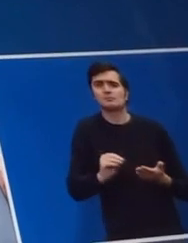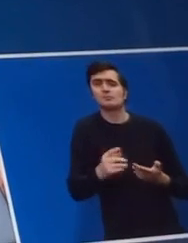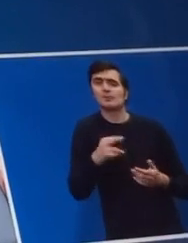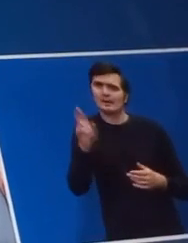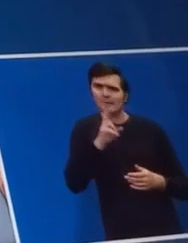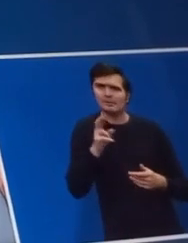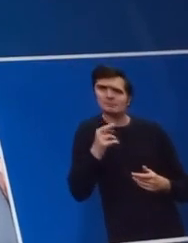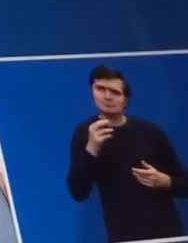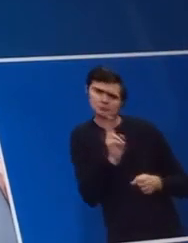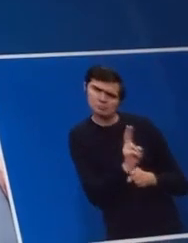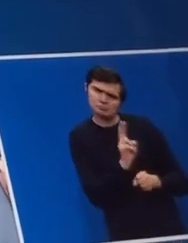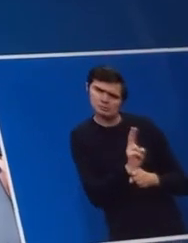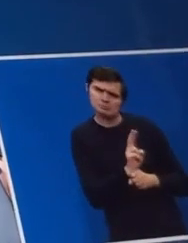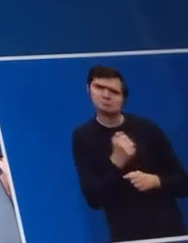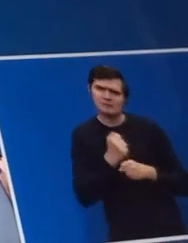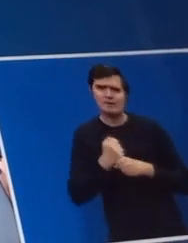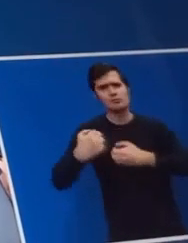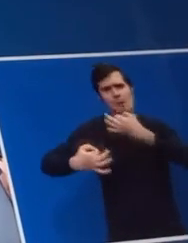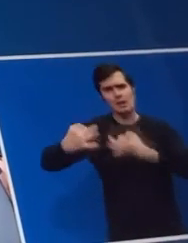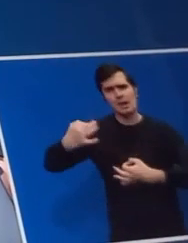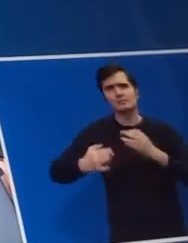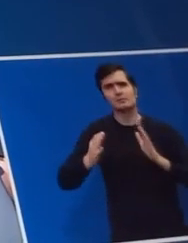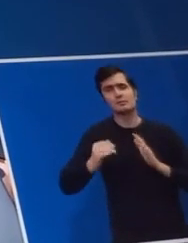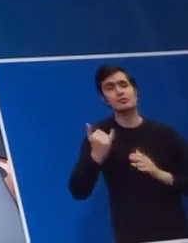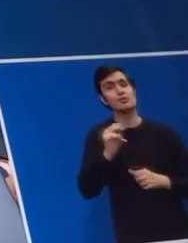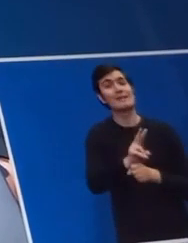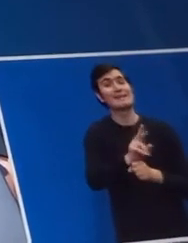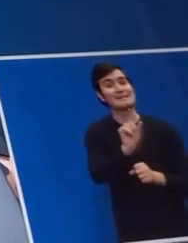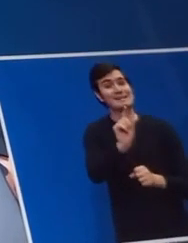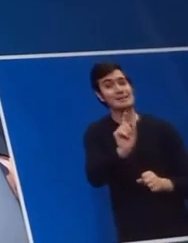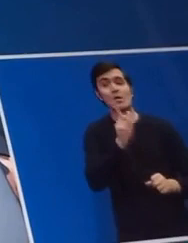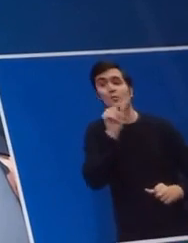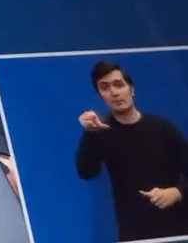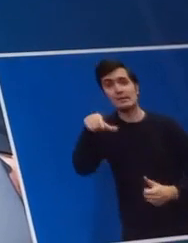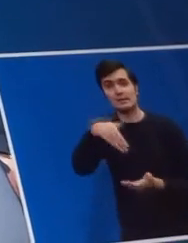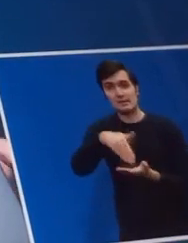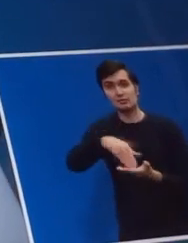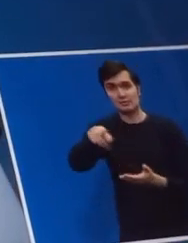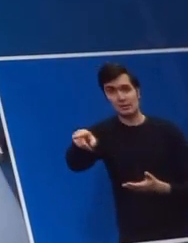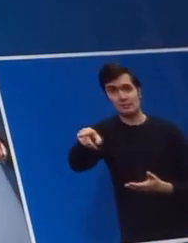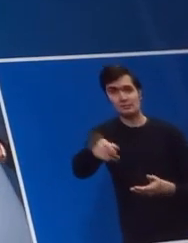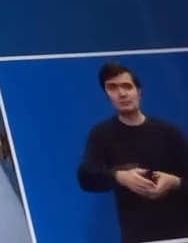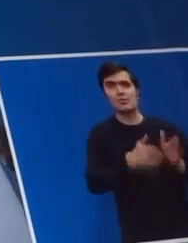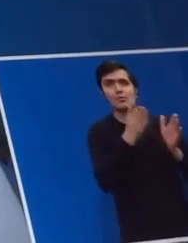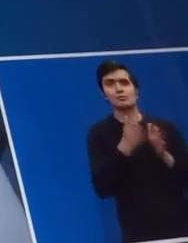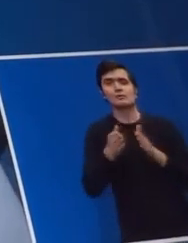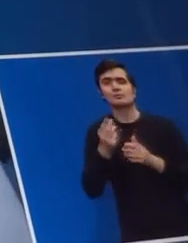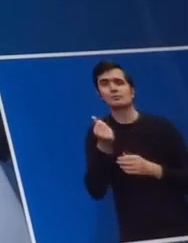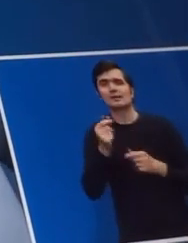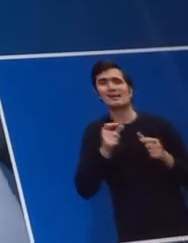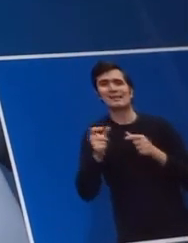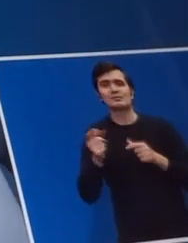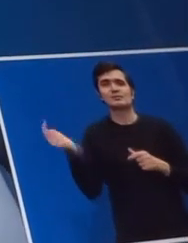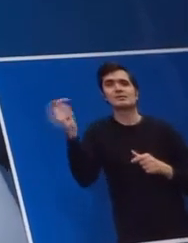chipzuit, cu analiză și atenție, acolo unde este necesar, ordonatorul de credite